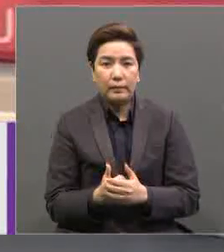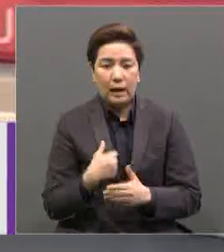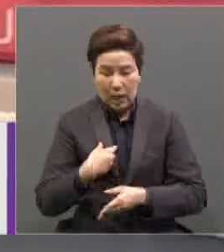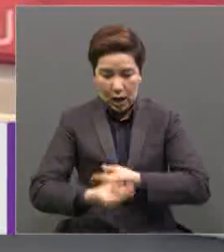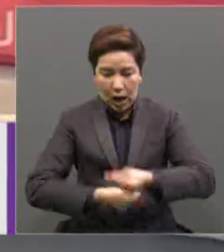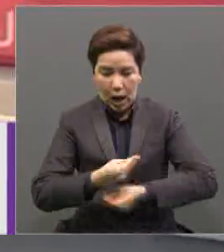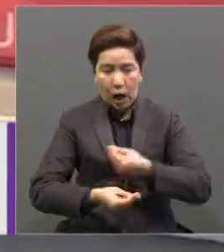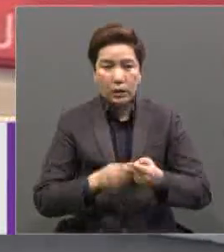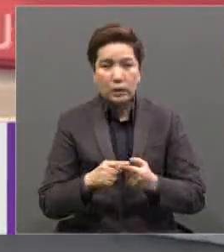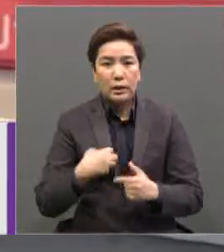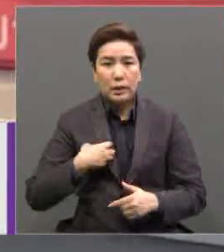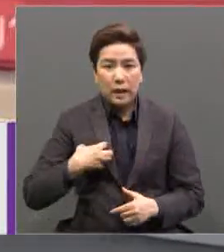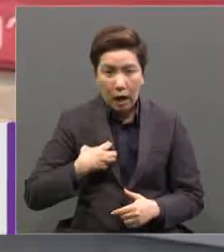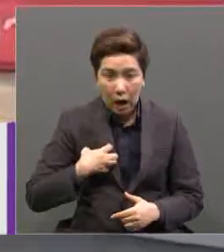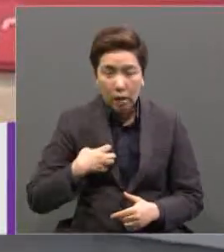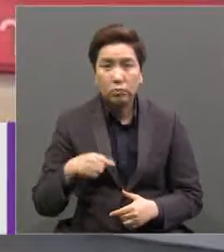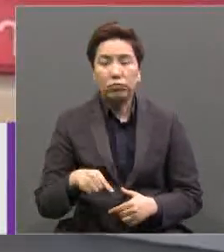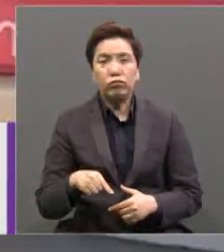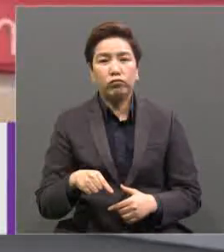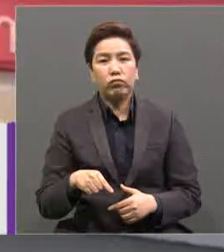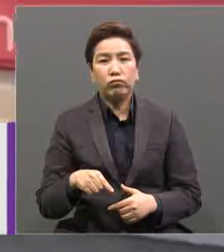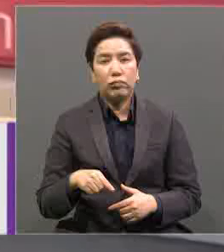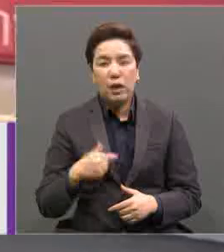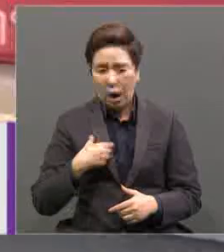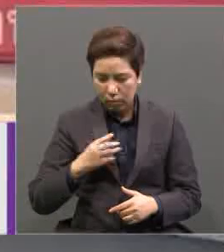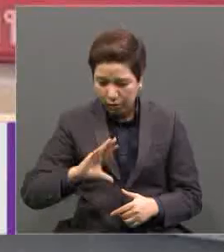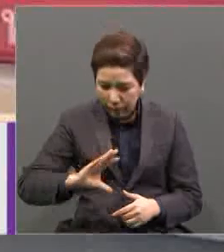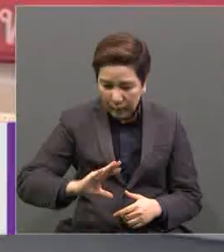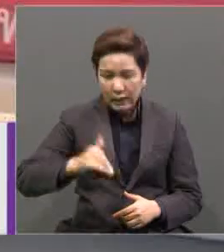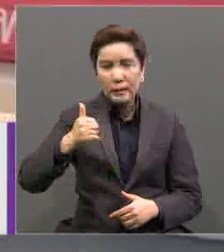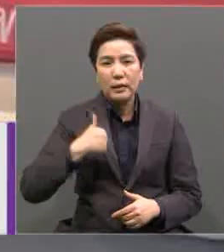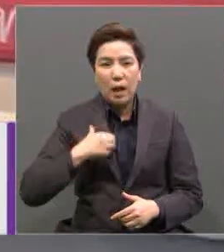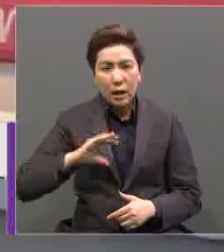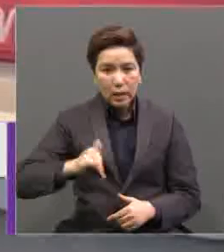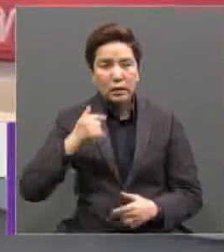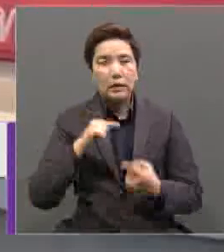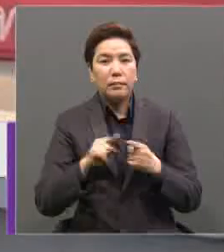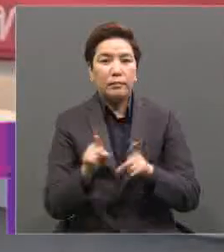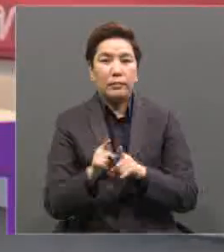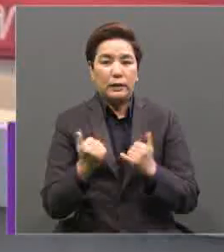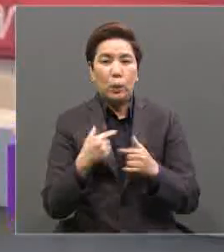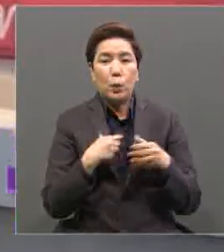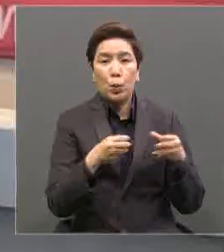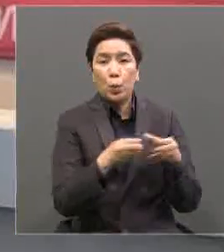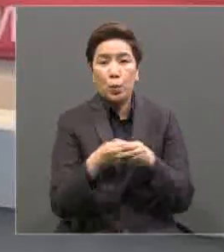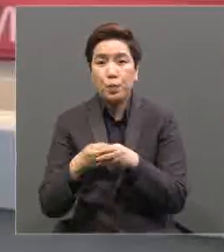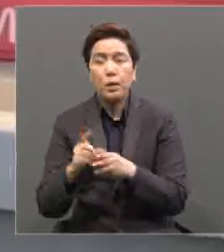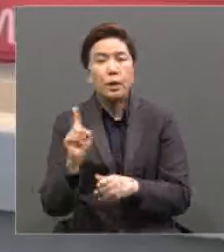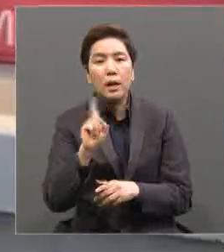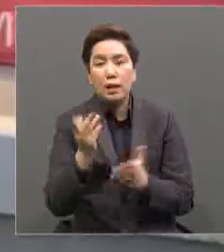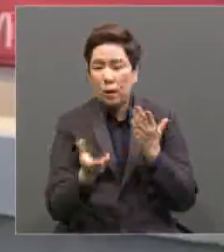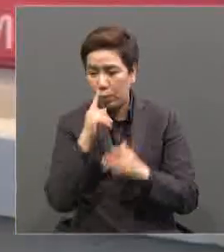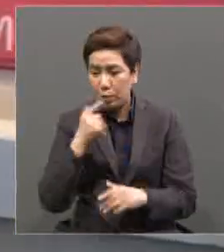ายก็อยากให้มันดีขึ้นมากกว่านี้นะครับก็พรรคไหนที่จะเข้ามาท